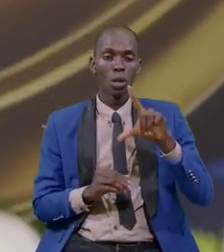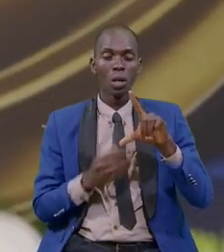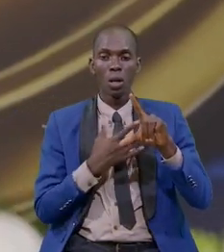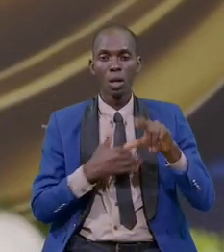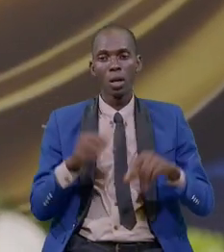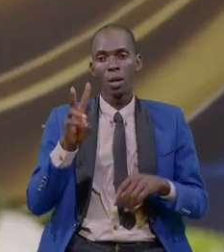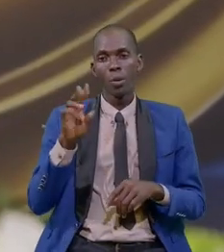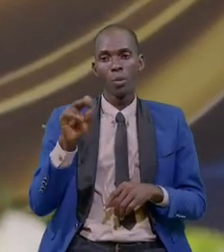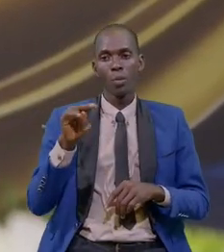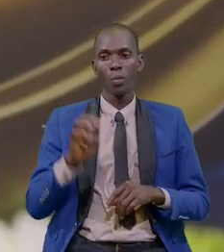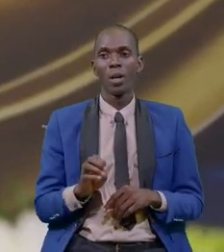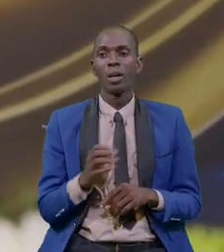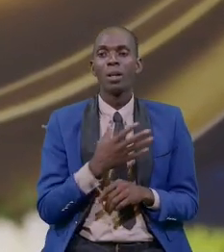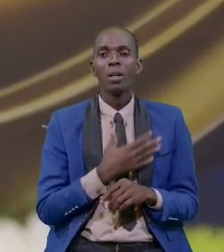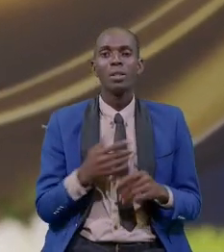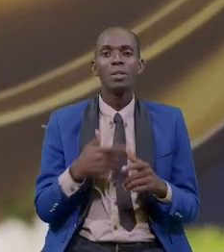Alors,